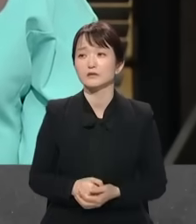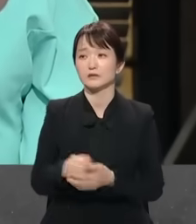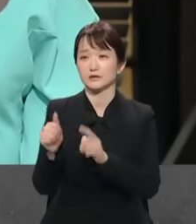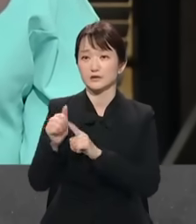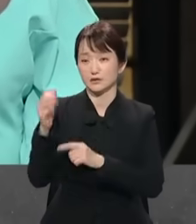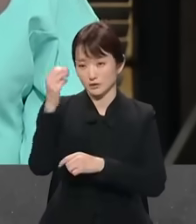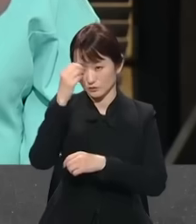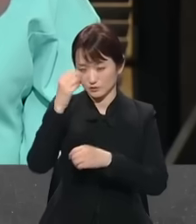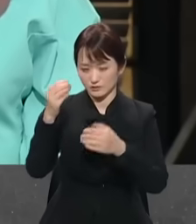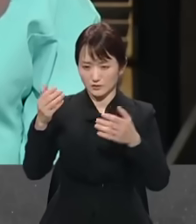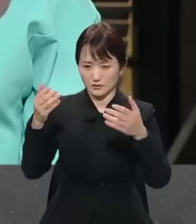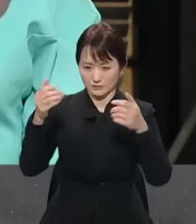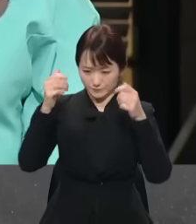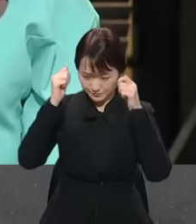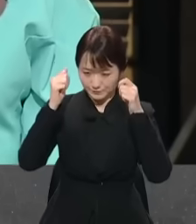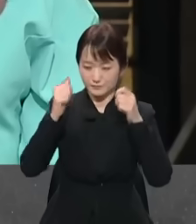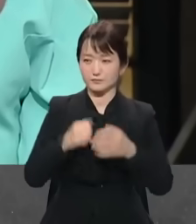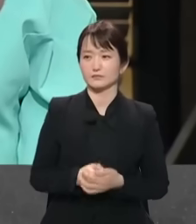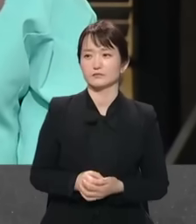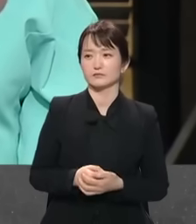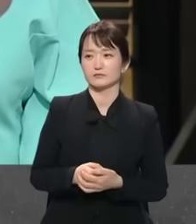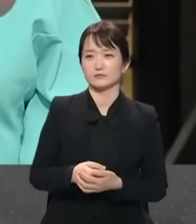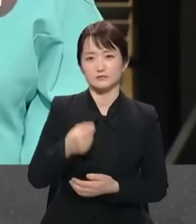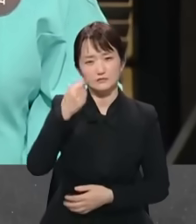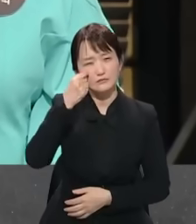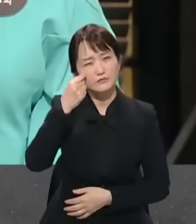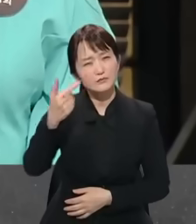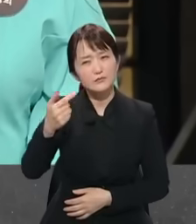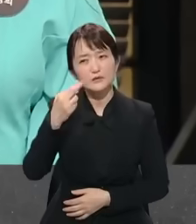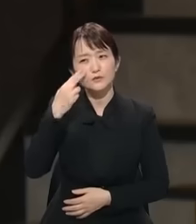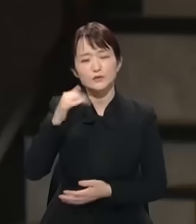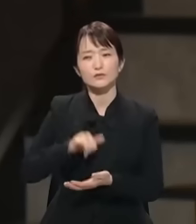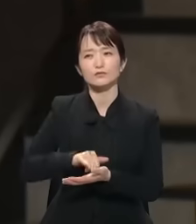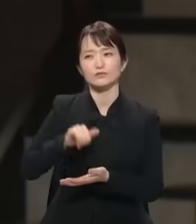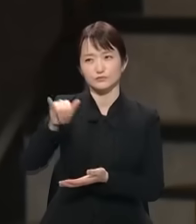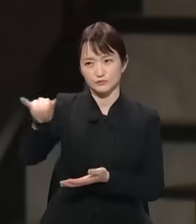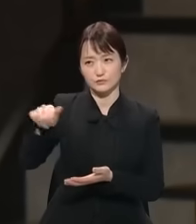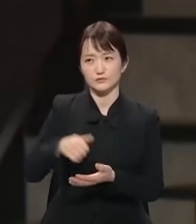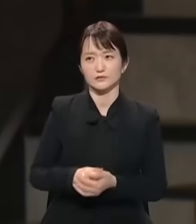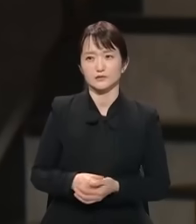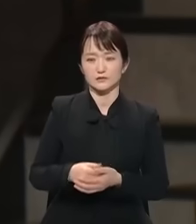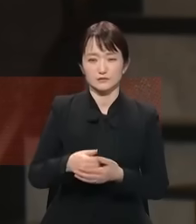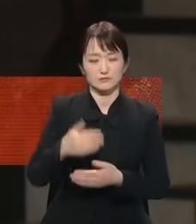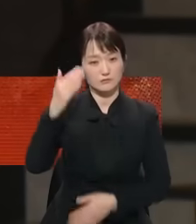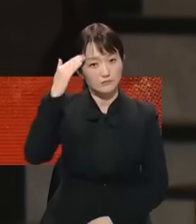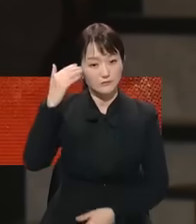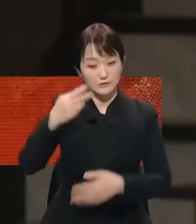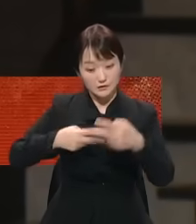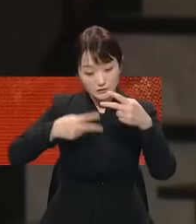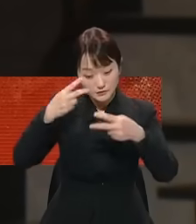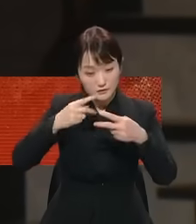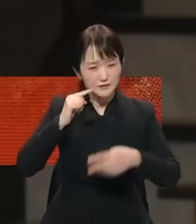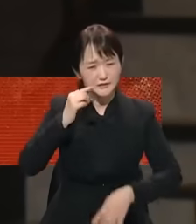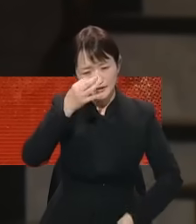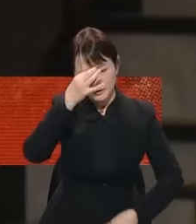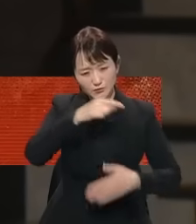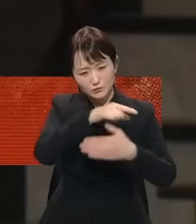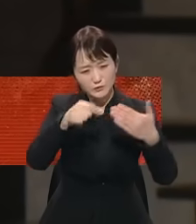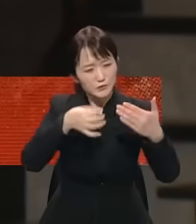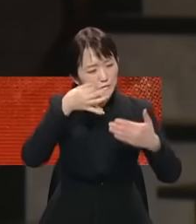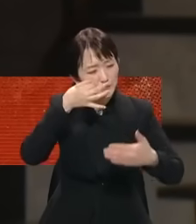고등학교를 졸업하고 한 뭐 6개월 후에 미국으로 건너갔다고 합니다. 그래서 뭐 한국 드라마나 한국 예능을 이제 많이는 보지는